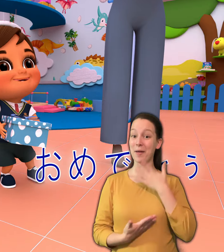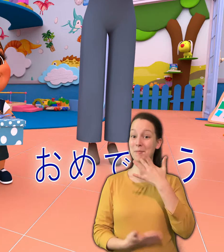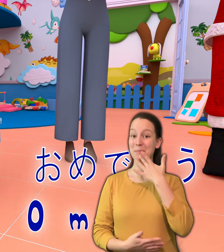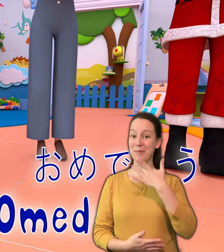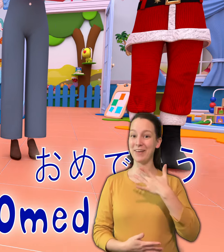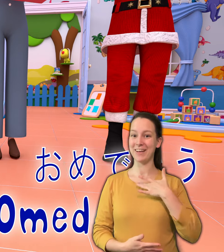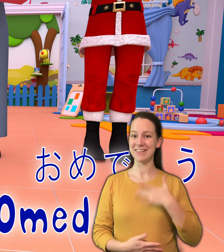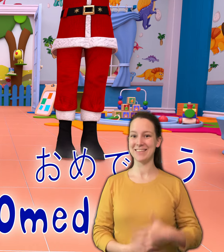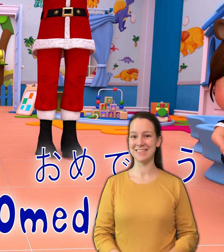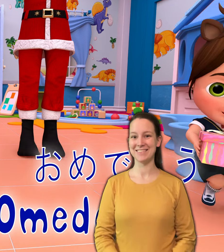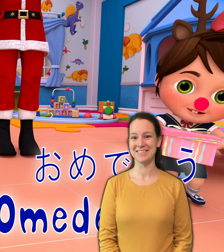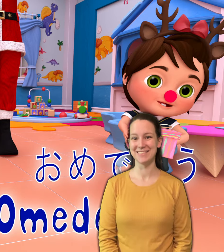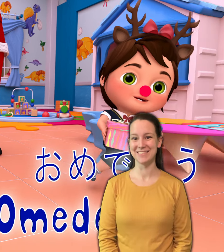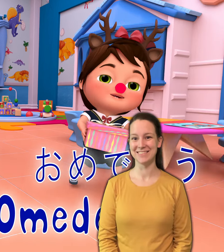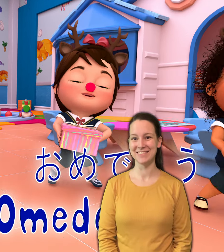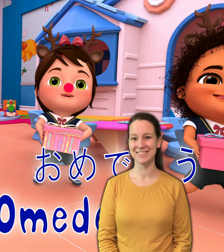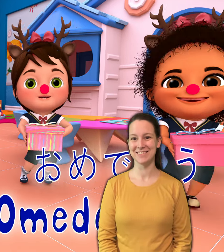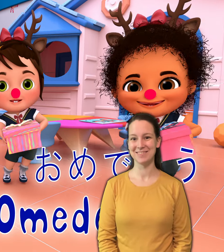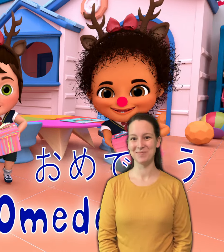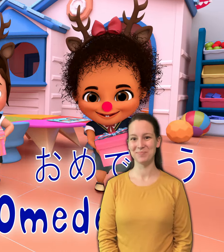誕生日おめでとう